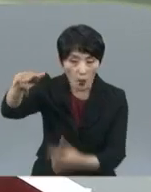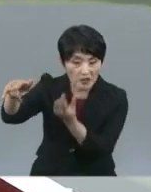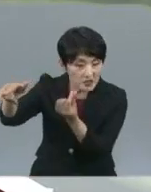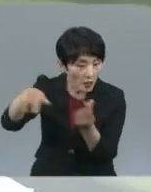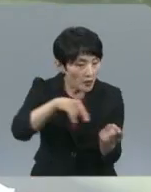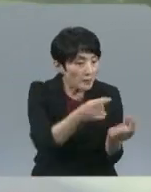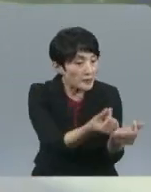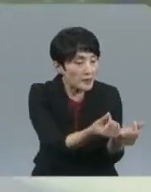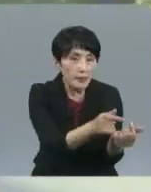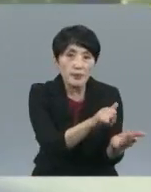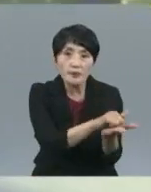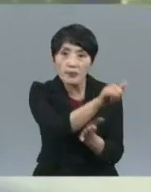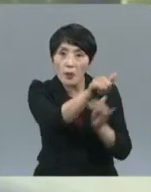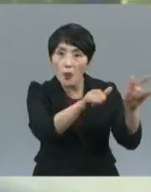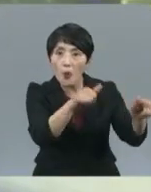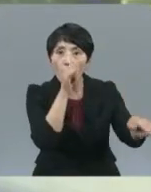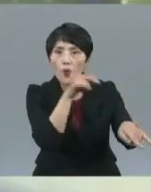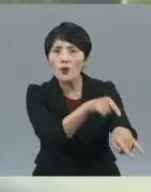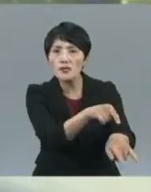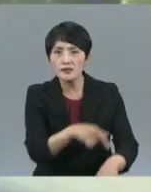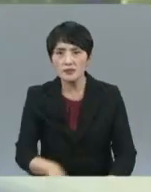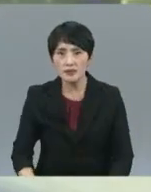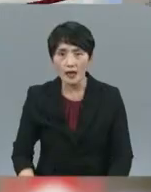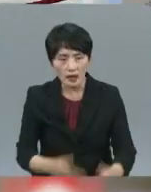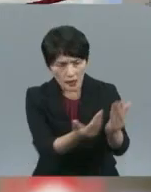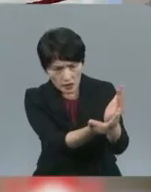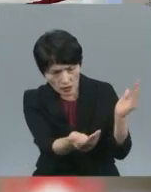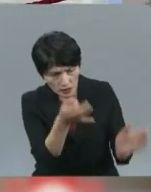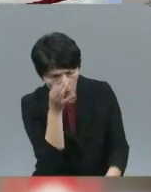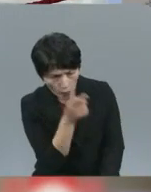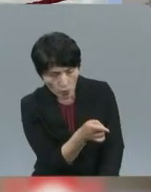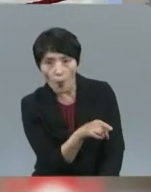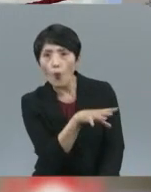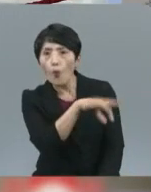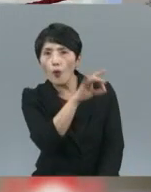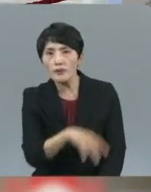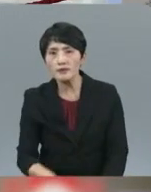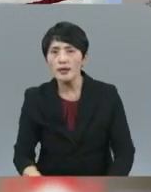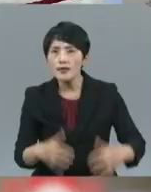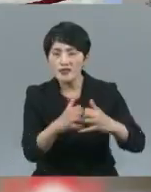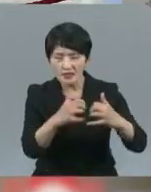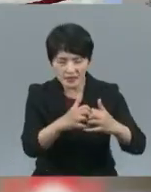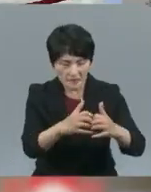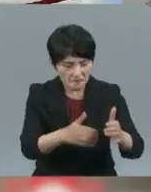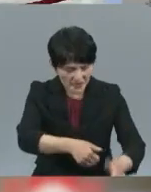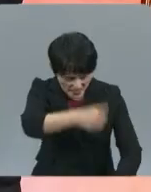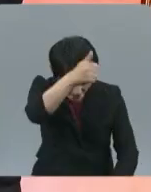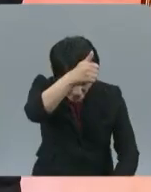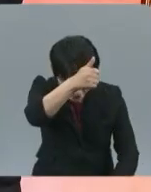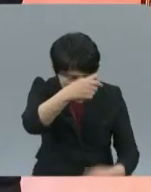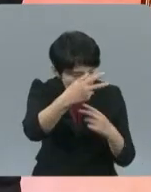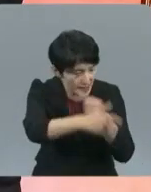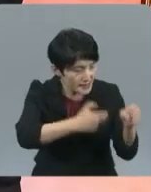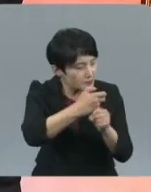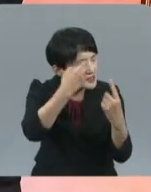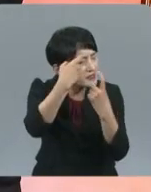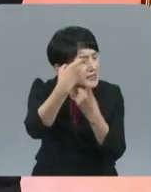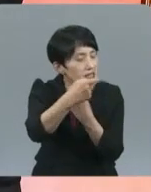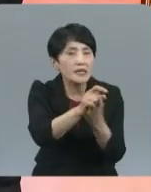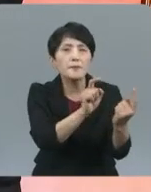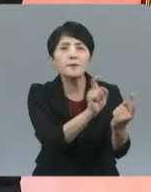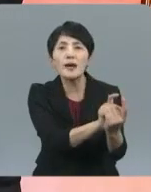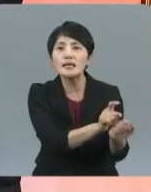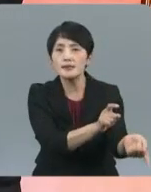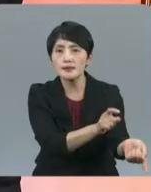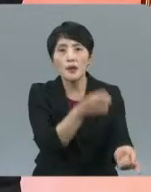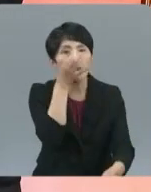vũ khí được nghiên cứu phát triển và sản xuất dựa theo kế hoạch phát triển quốc phòng hình ảnh được kasela công bố còn có tên lửa